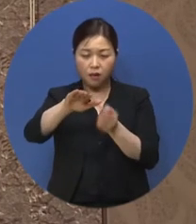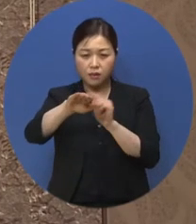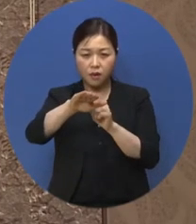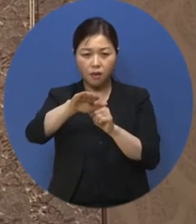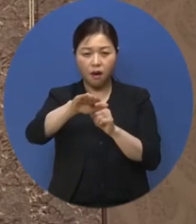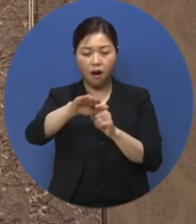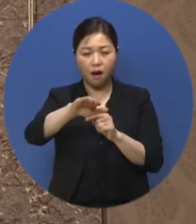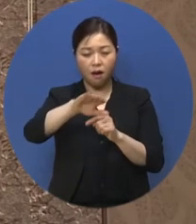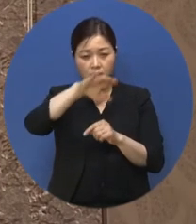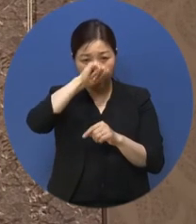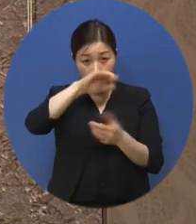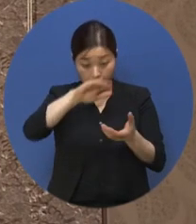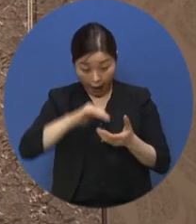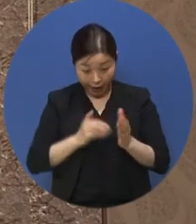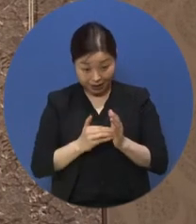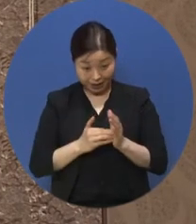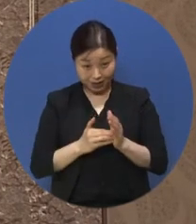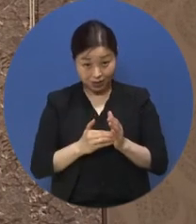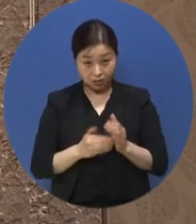걸로 끝이란 말이에요.